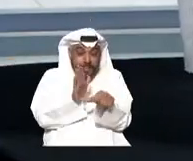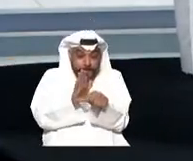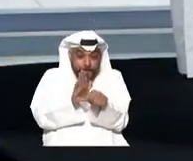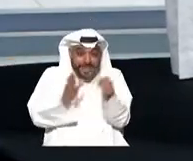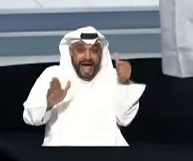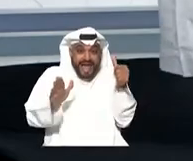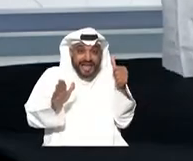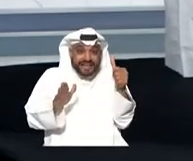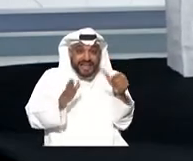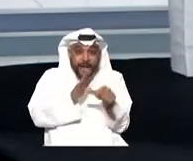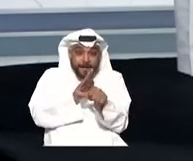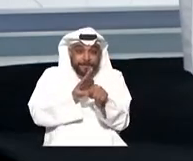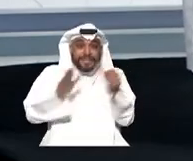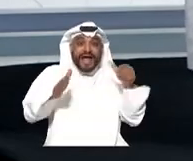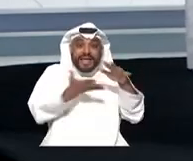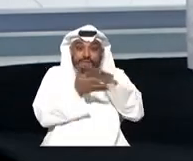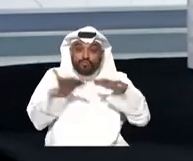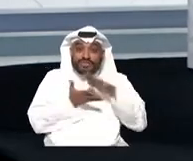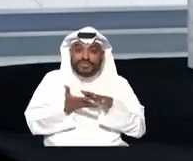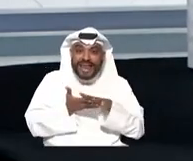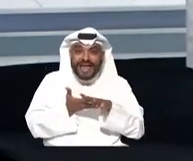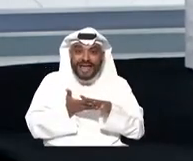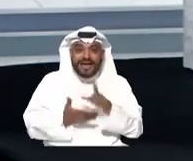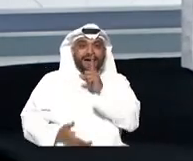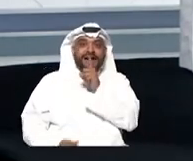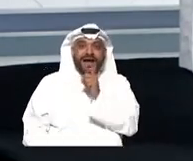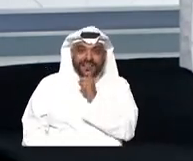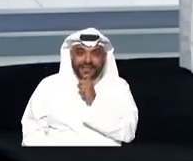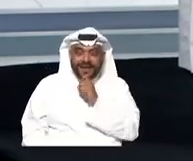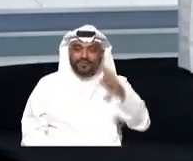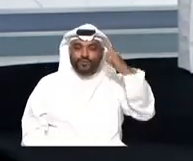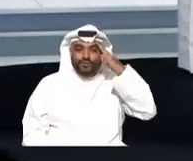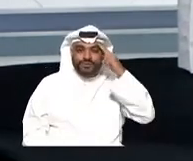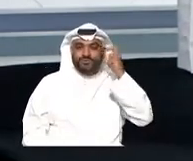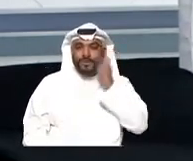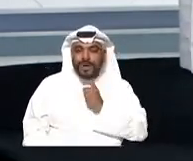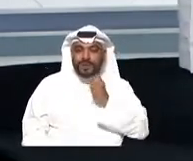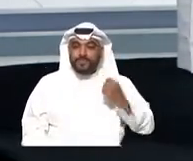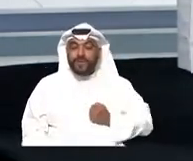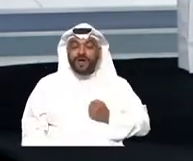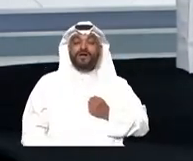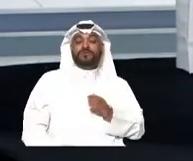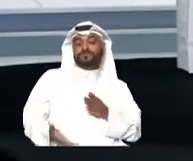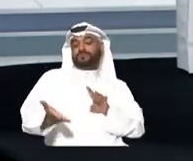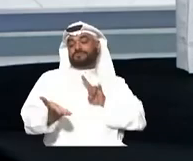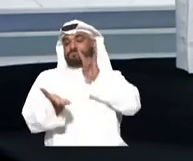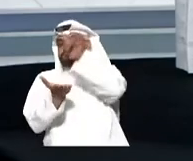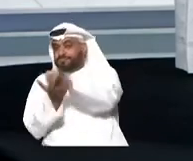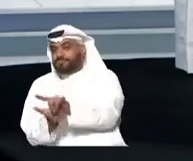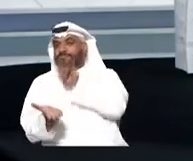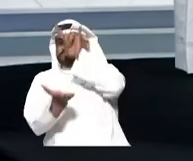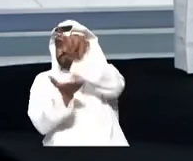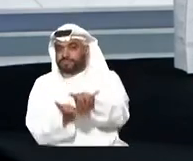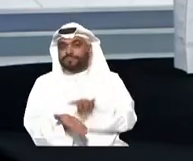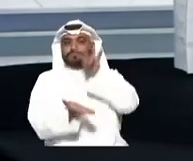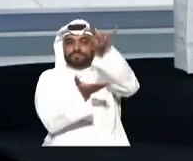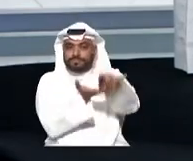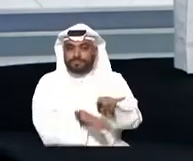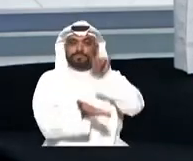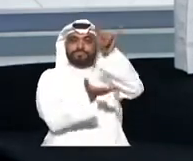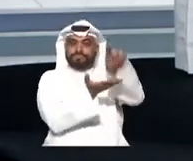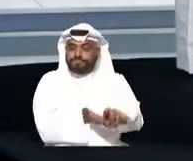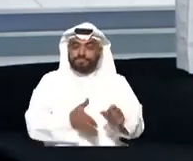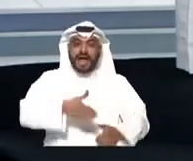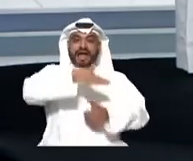الخلاف تحرك الله يرحم الشيخ صباح لحل الموضوع، وبعد وفاة الشيخ صباح تحرك الشيخ نواف